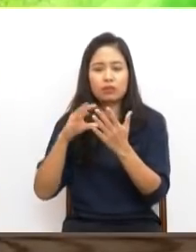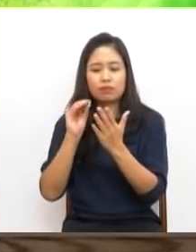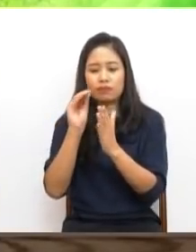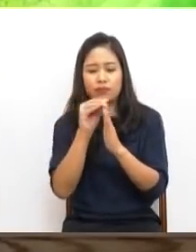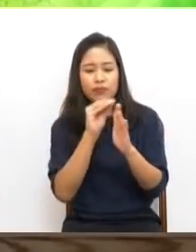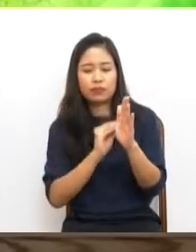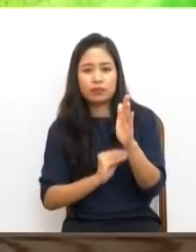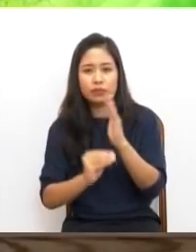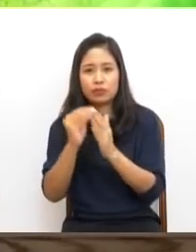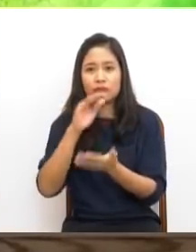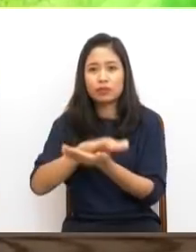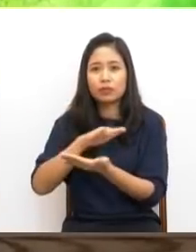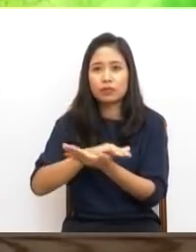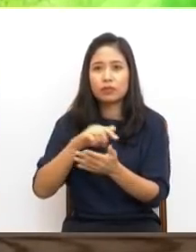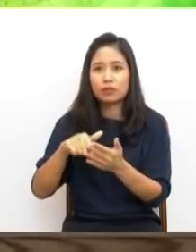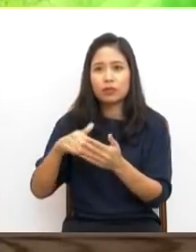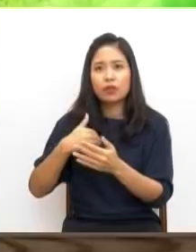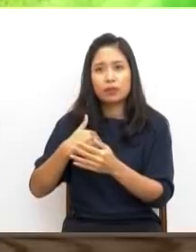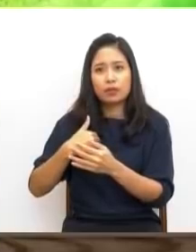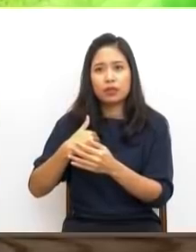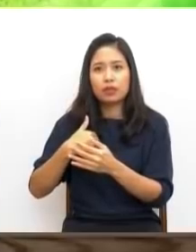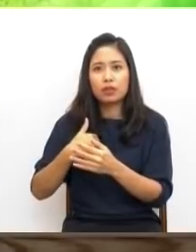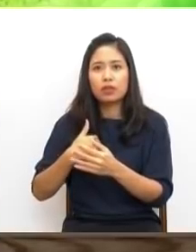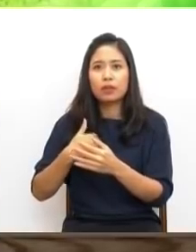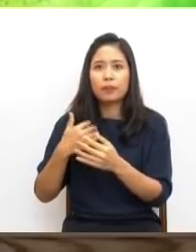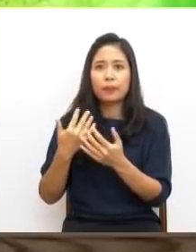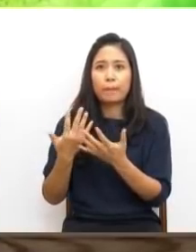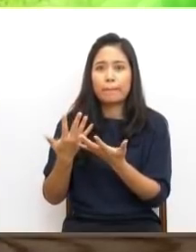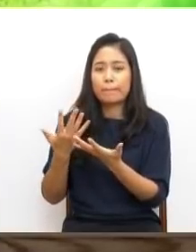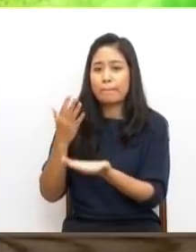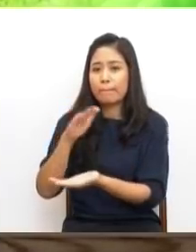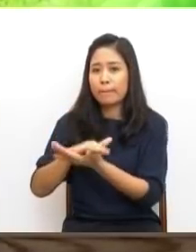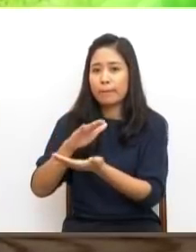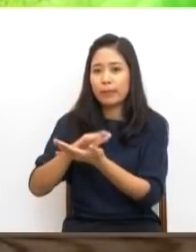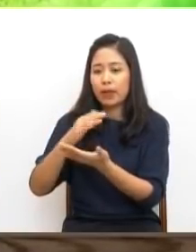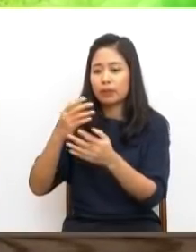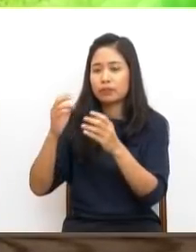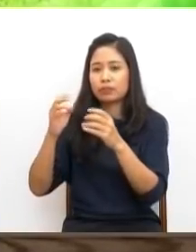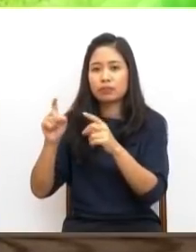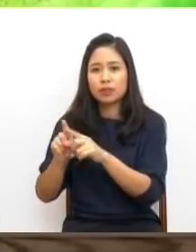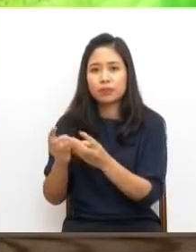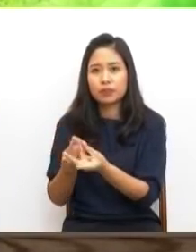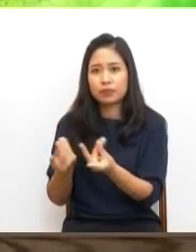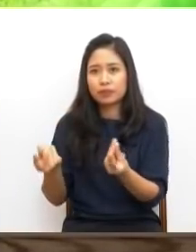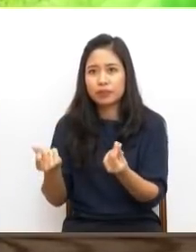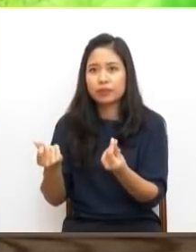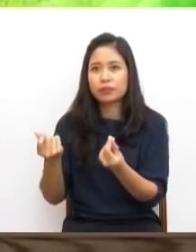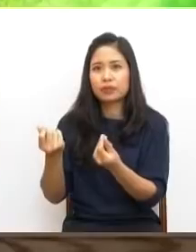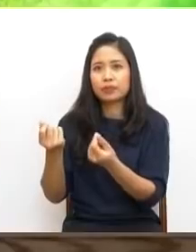ที่มีหมู่บ้านและก็มีวัดมีโรงเรียนหรือมีบ้านมีมัสยิดและก็มีโรงเรียนเ